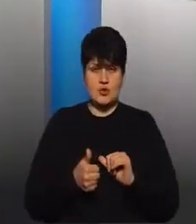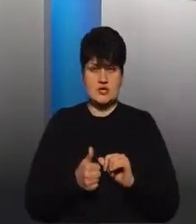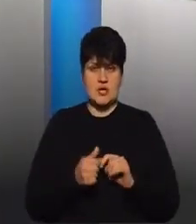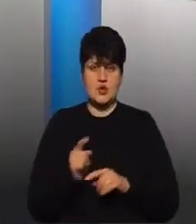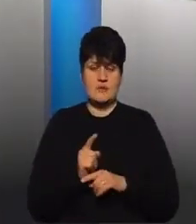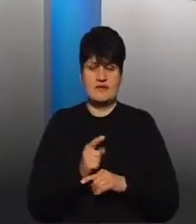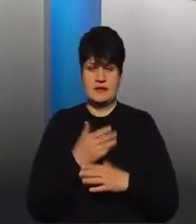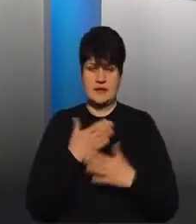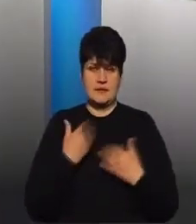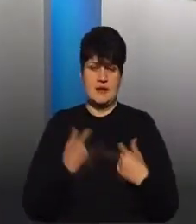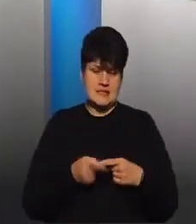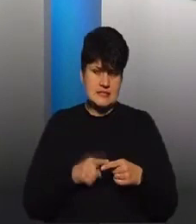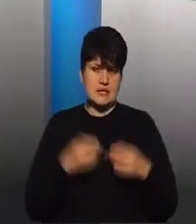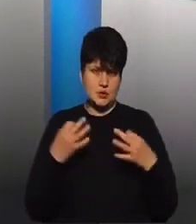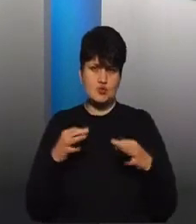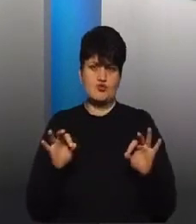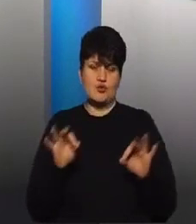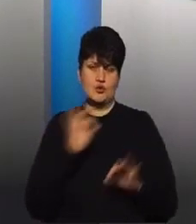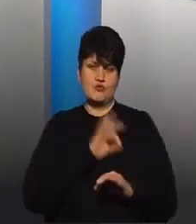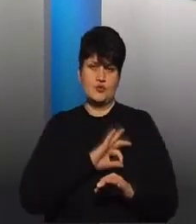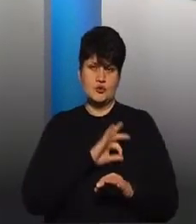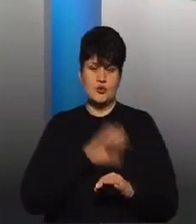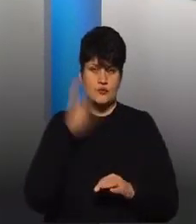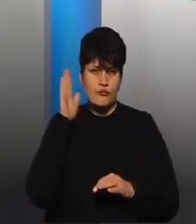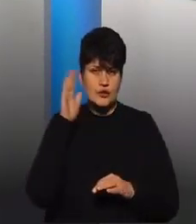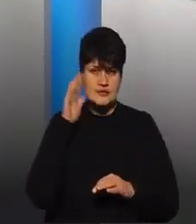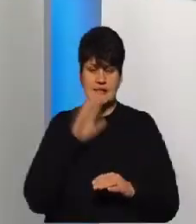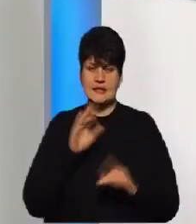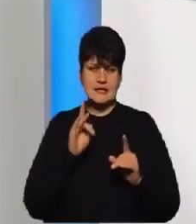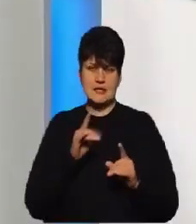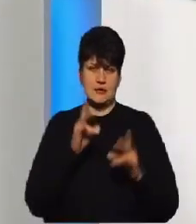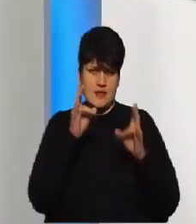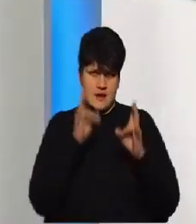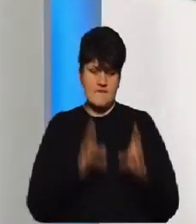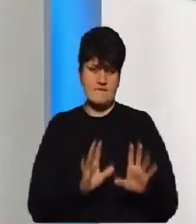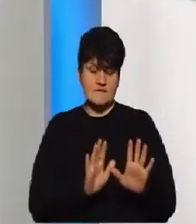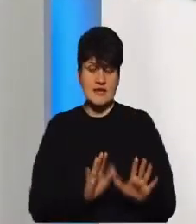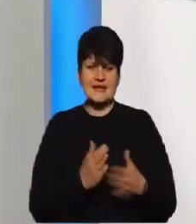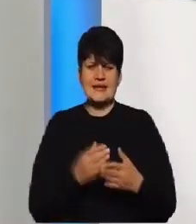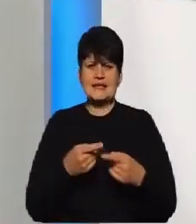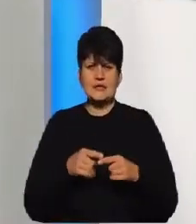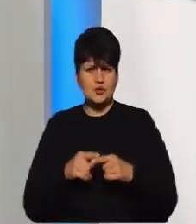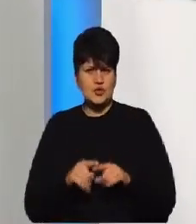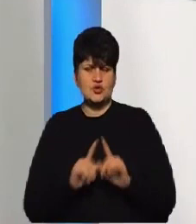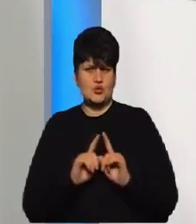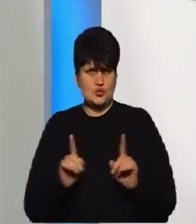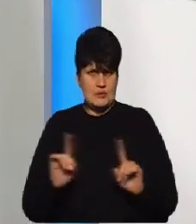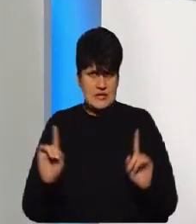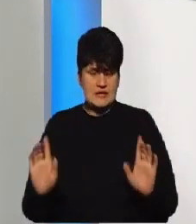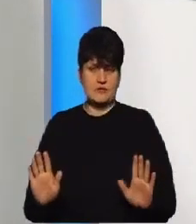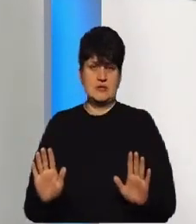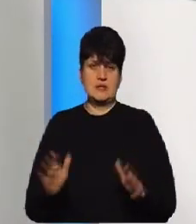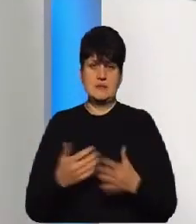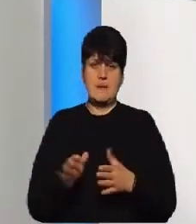дозволено, використовується вода не тільки під час аварії, коли витікає, є певні технологічні особливості для